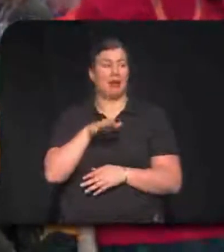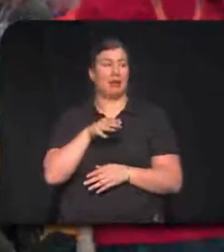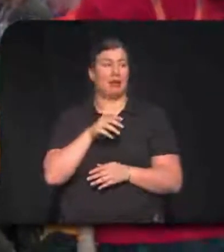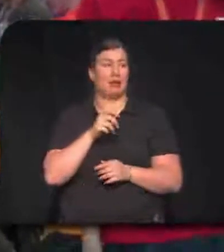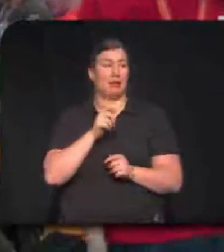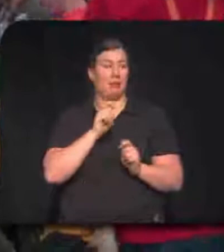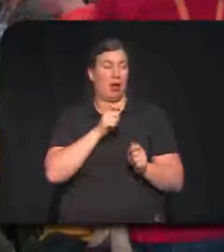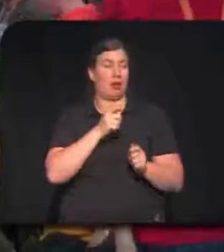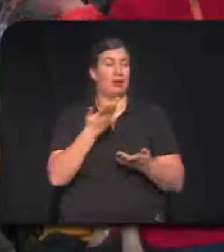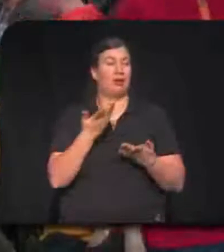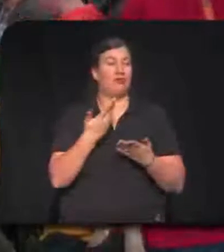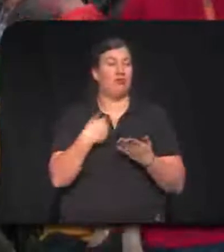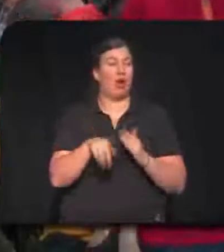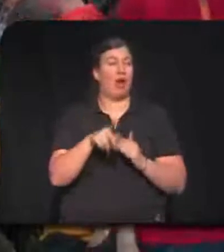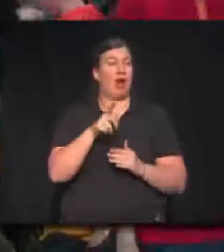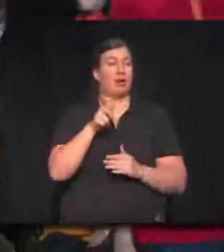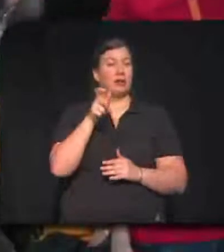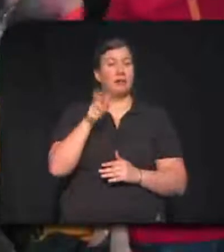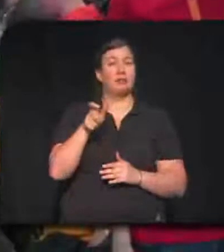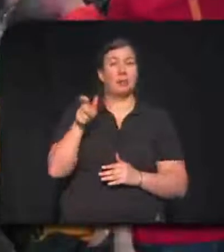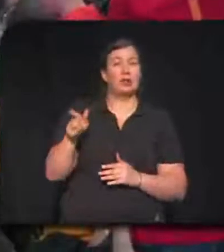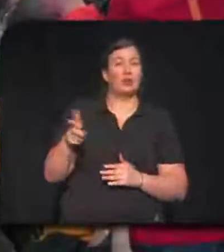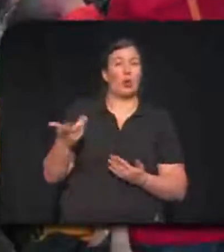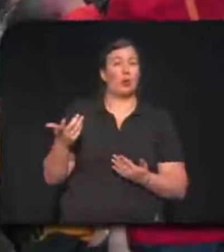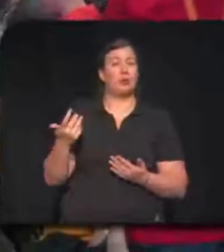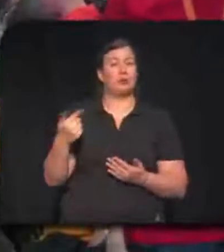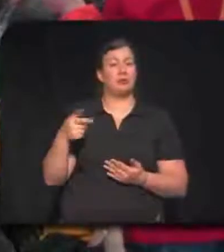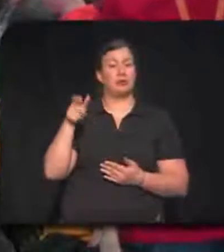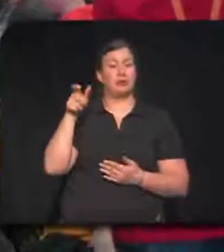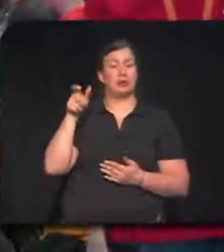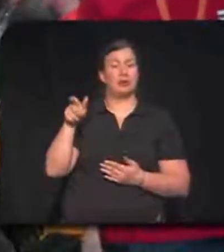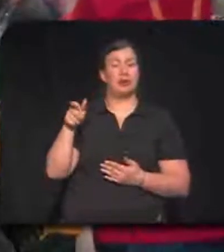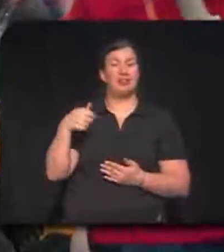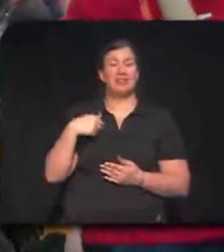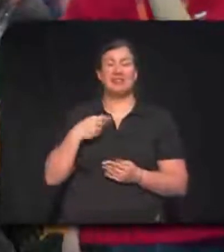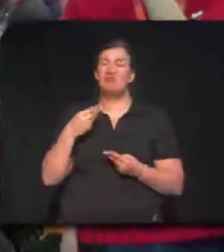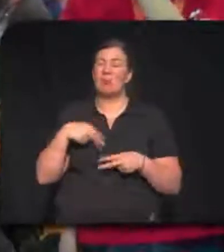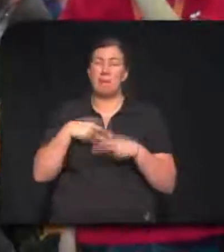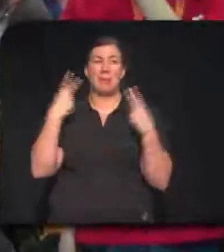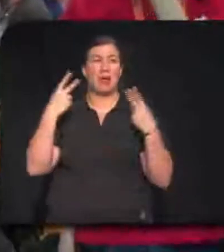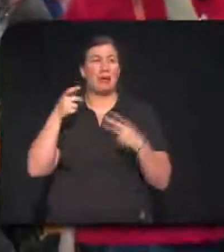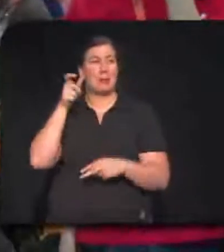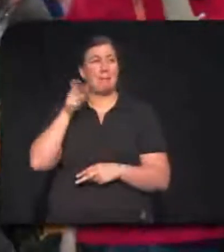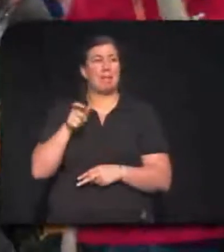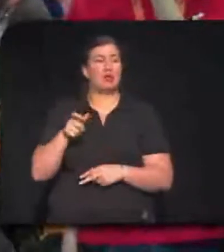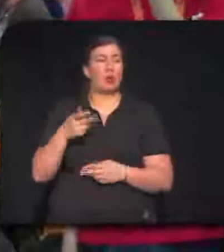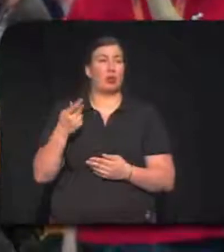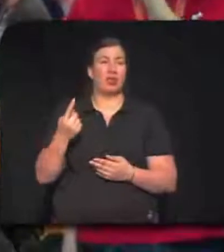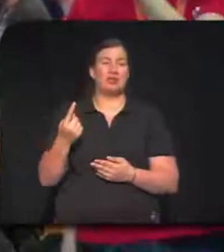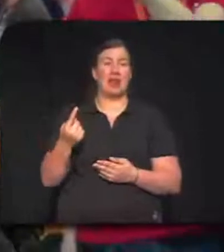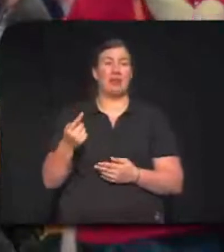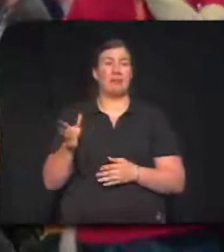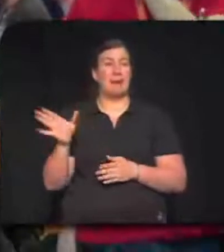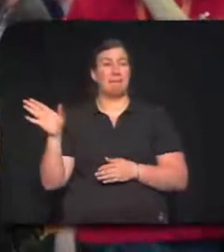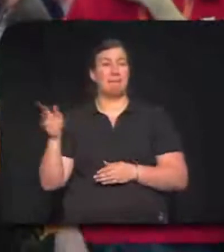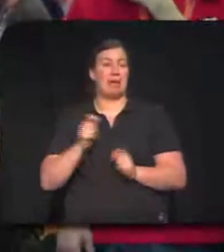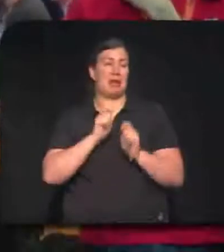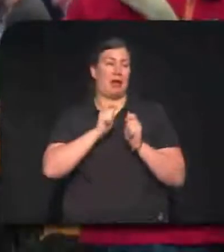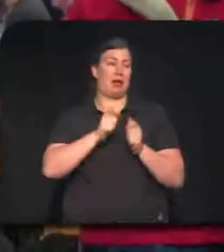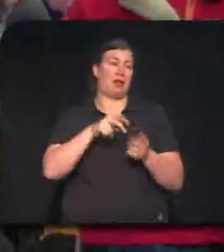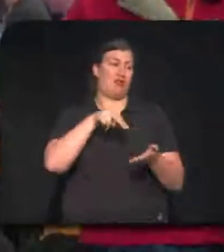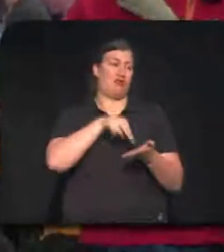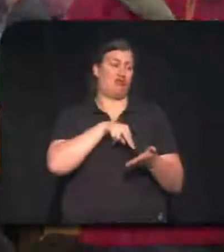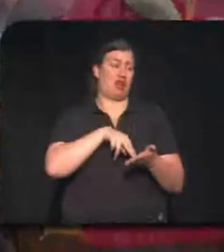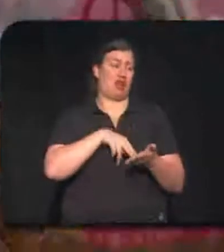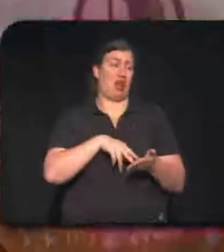bekannte antisemitischer Menschenfreund immer noch als mit Antragsteller geführt wird warum konntet ihr nicht unterbinden dass der damit drauf